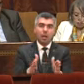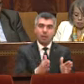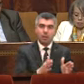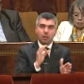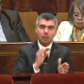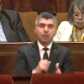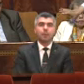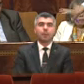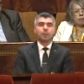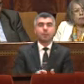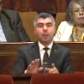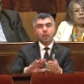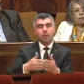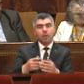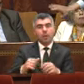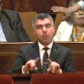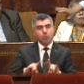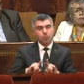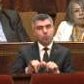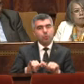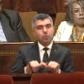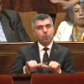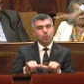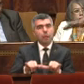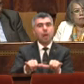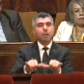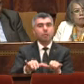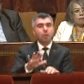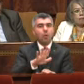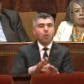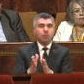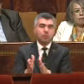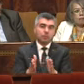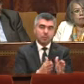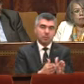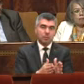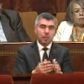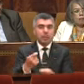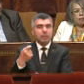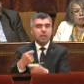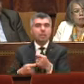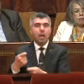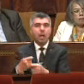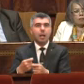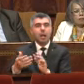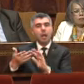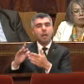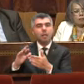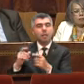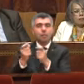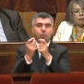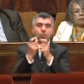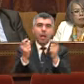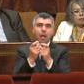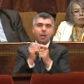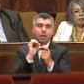لهم المتاجر الكبرى والمتاجر لي كروند سيرفاس. دخلت دابا التجاره الالكترونيه، كنشوفوا شركات كبار